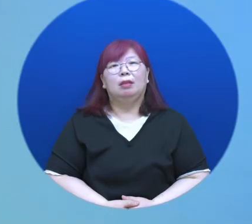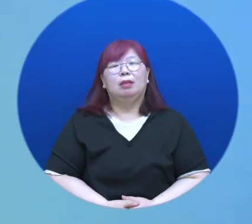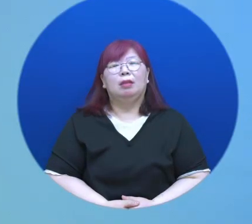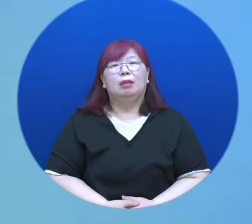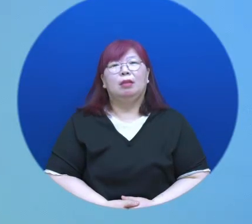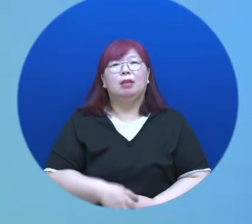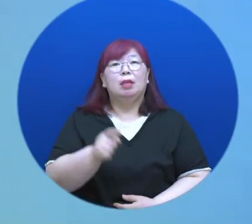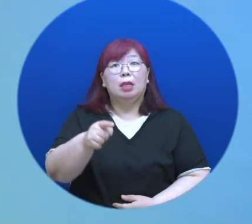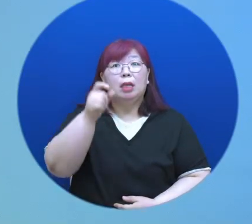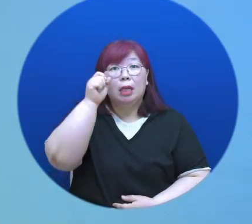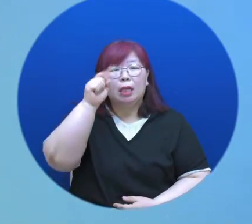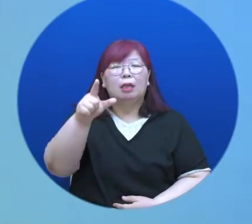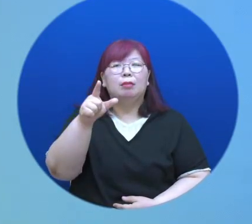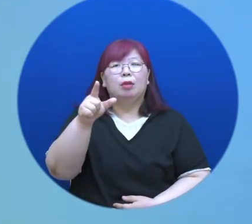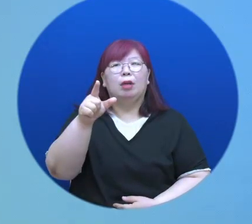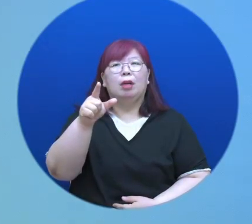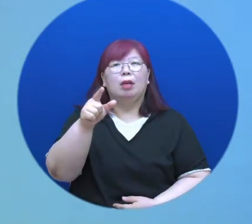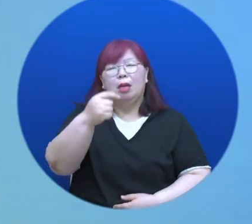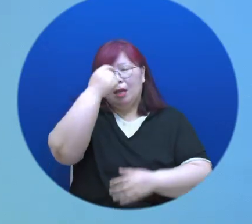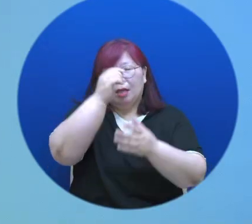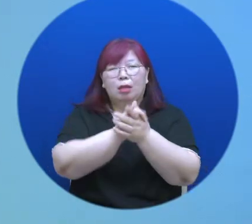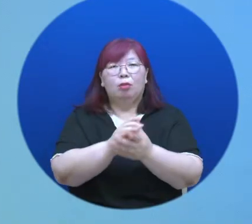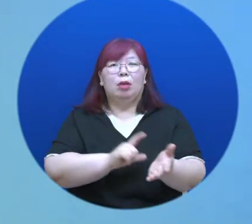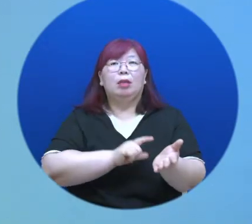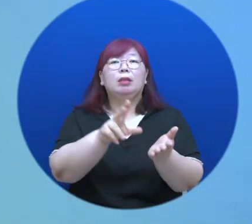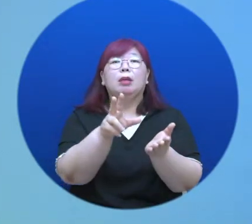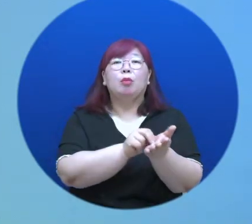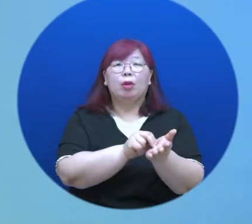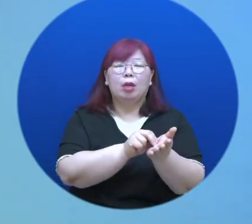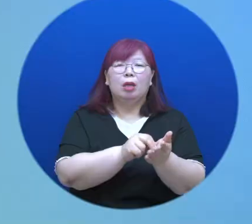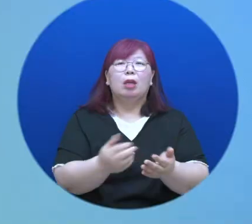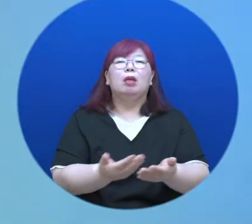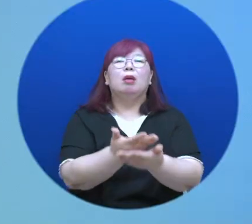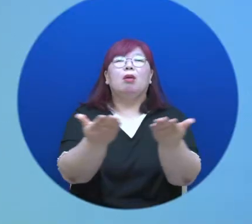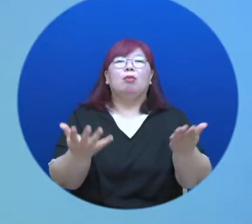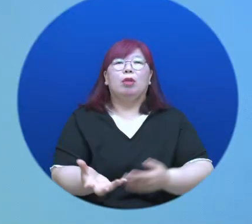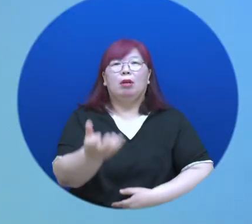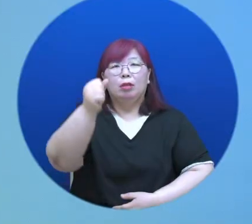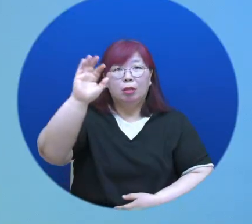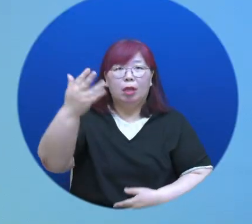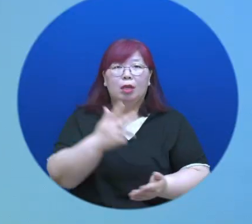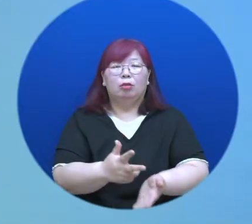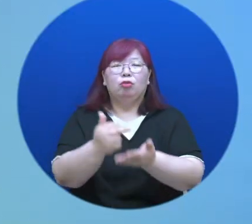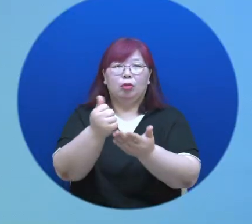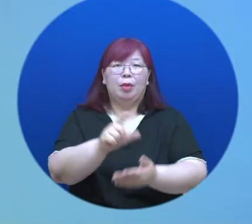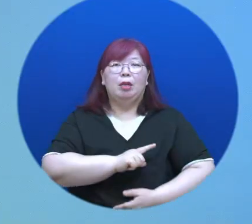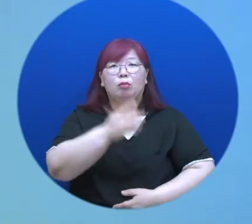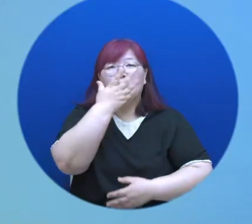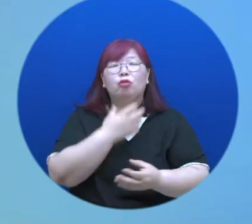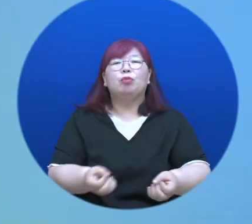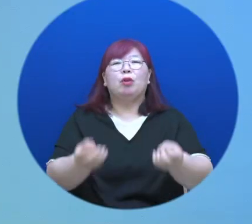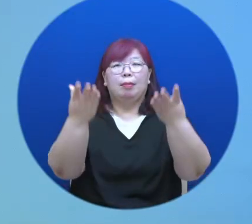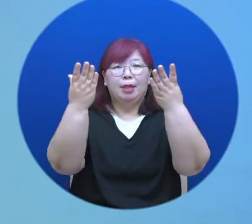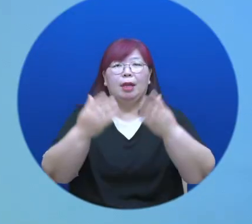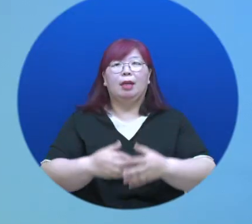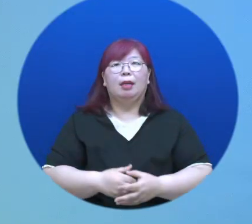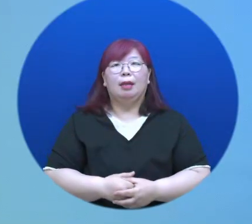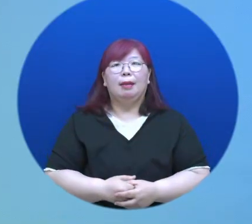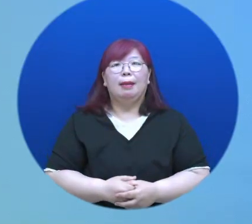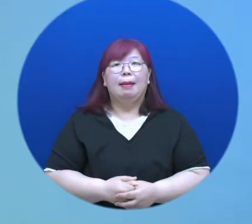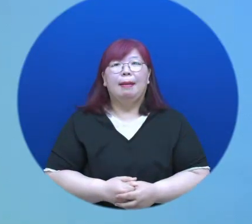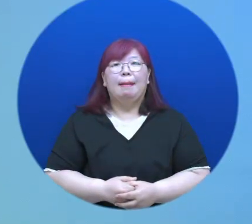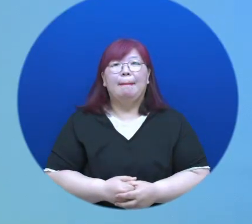이 깨달음과 기도의 제목이 여러분의 것이 되기를 주님의 이름으로 축복합니다.